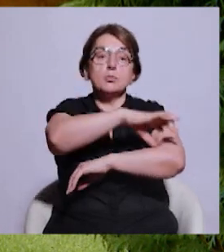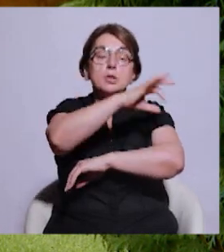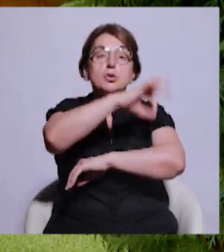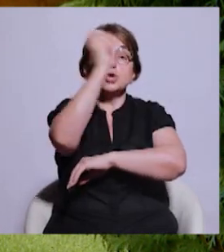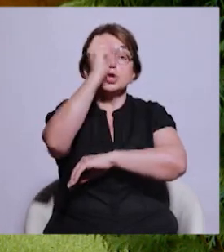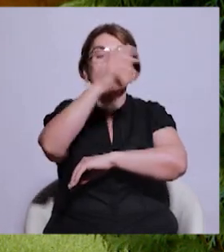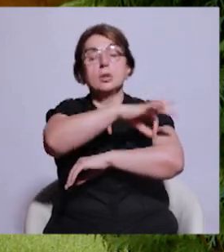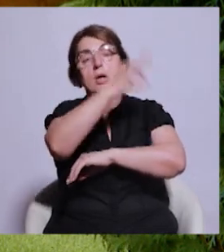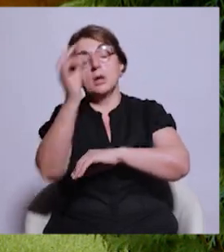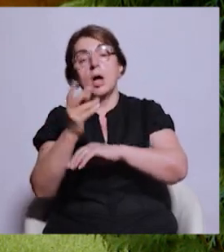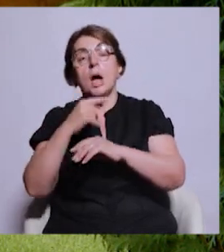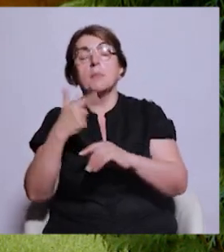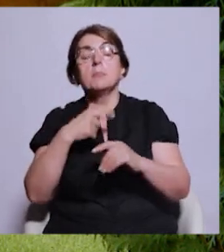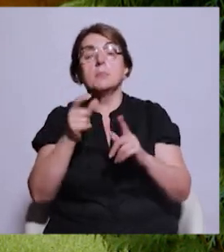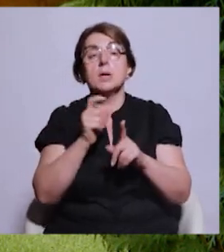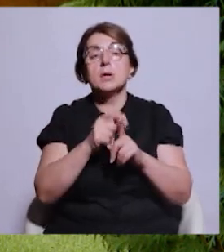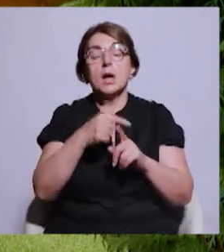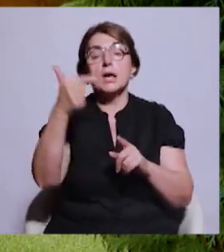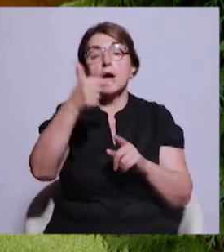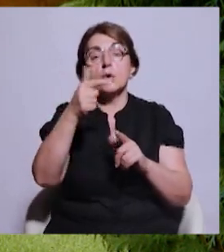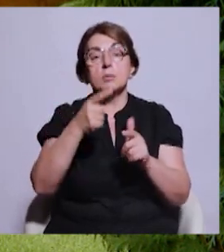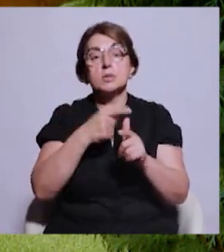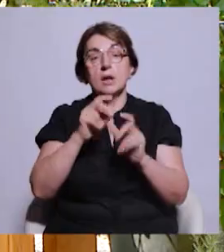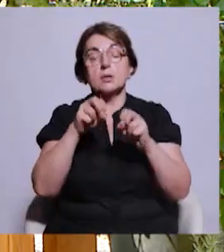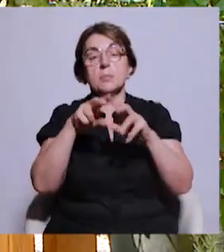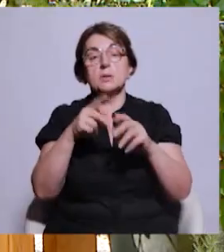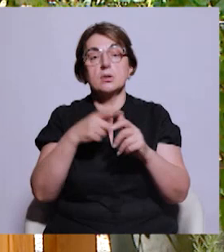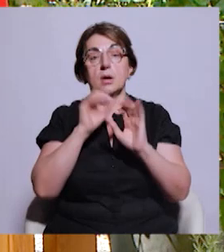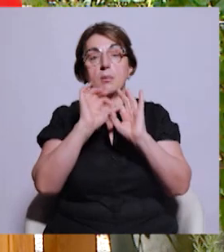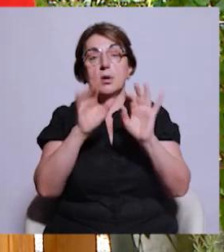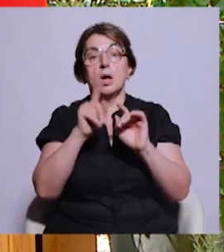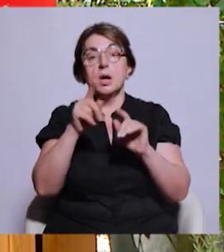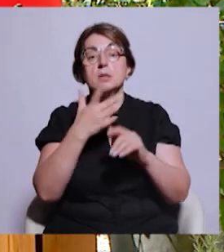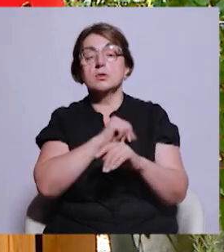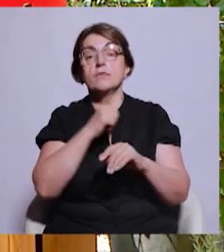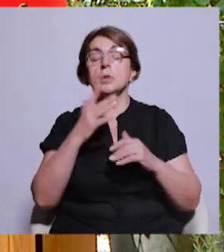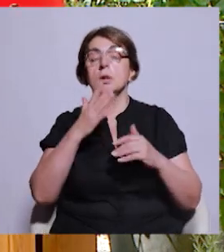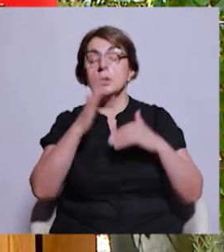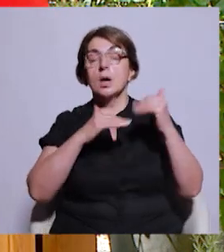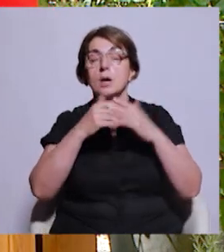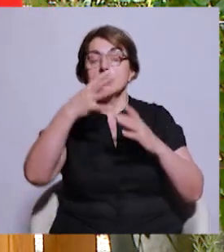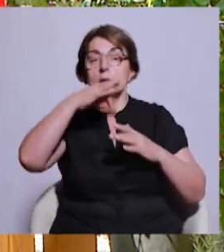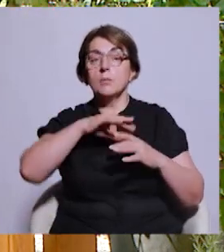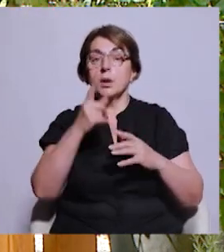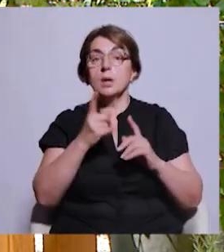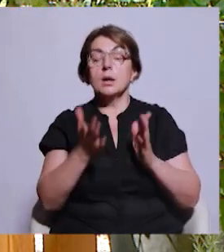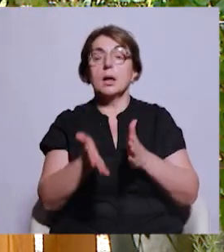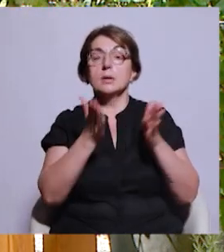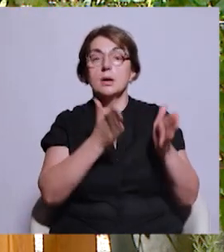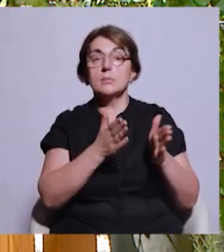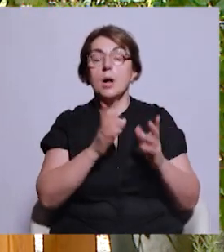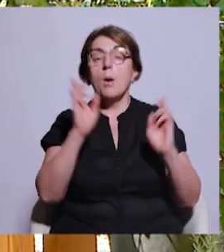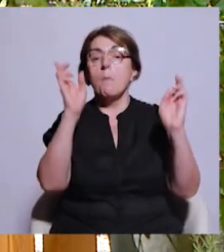სამხრეთ-დასავლეთი. მინდა რომ საუბრობდეთ გეოგრაფიული მხარეების აღნიშვნით. ეს რაც შეეხებოდა ხელოვნურ საშუალებას, ეხლა